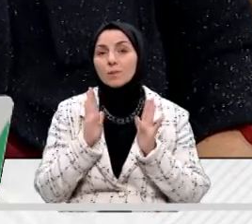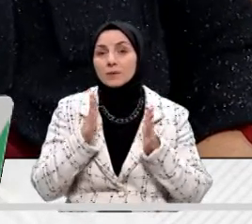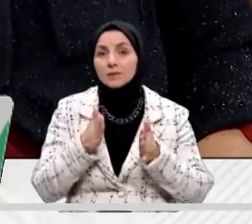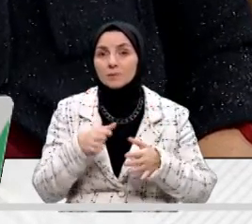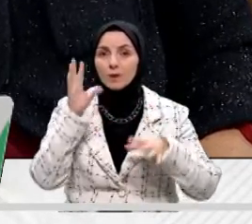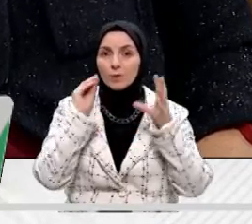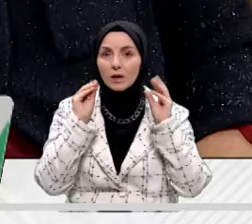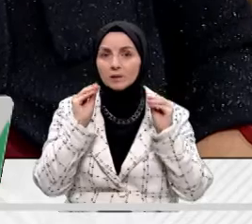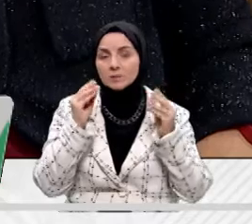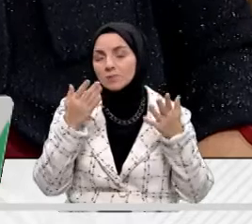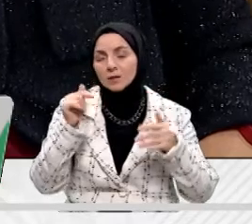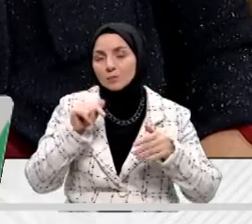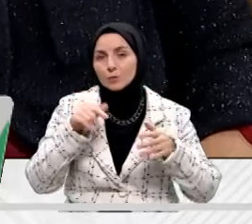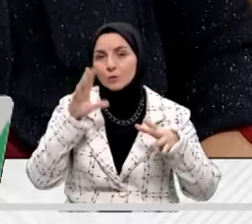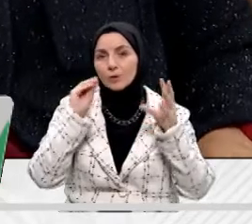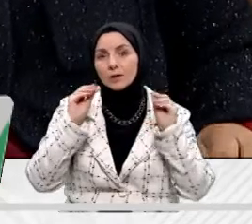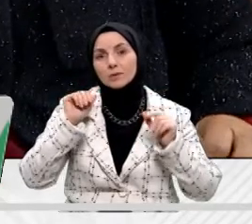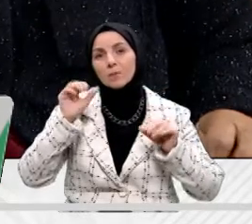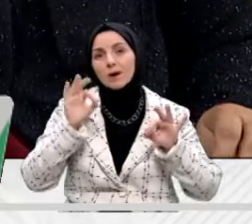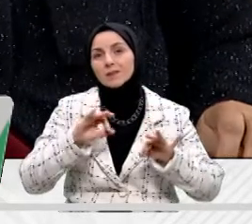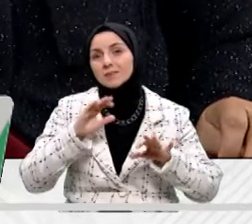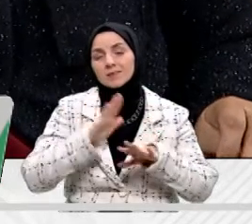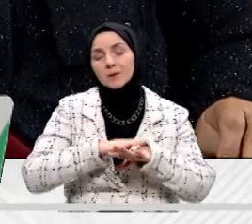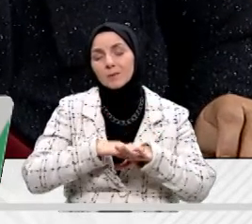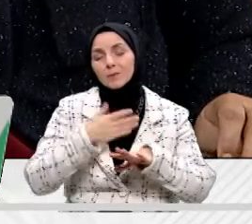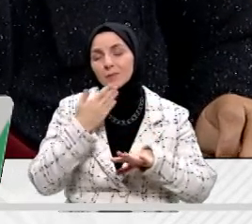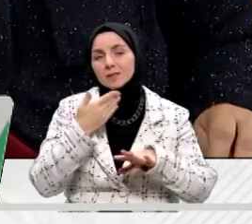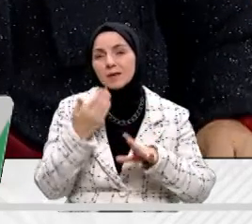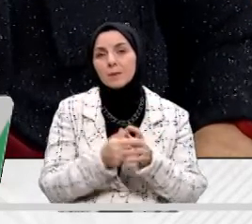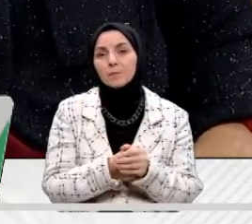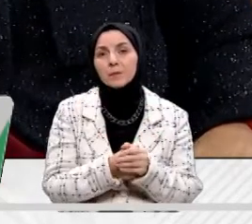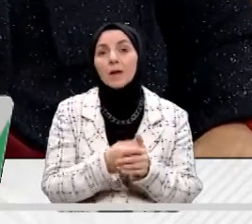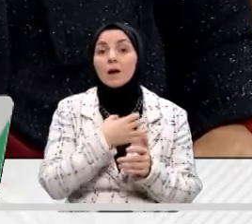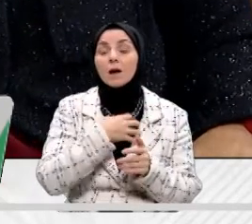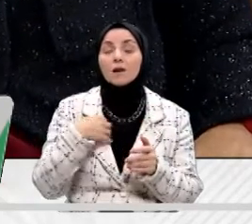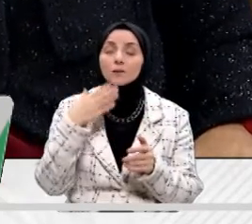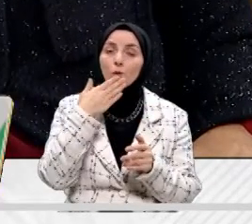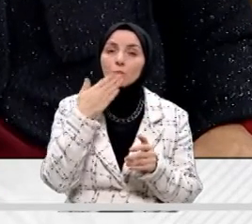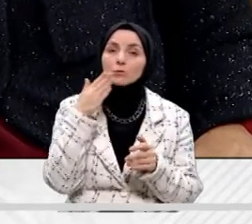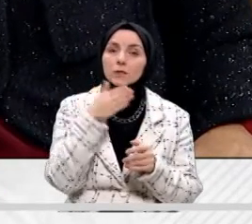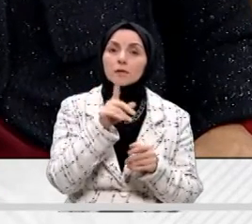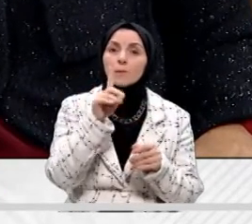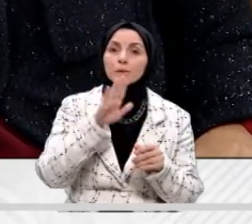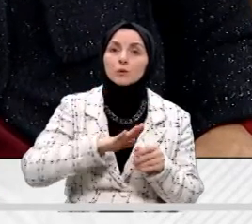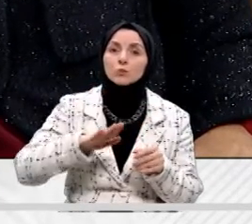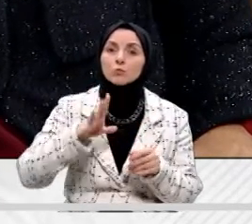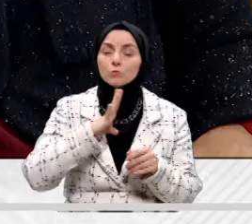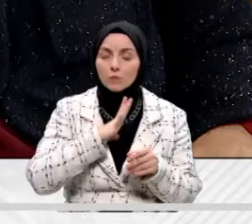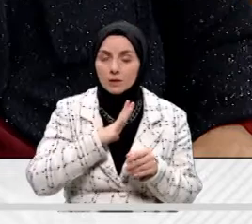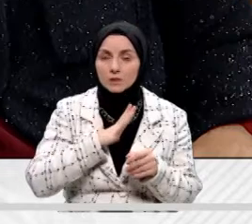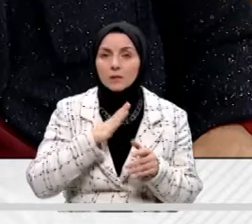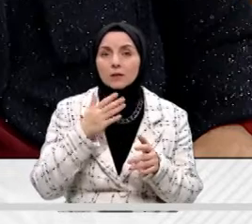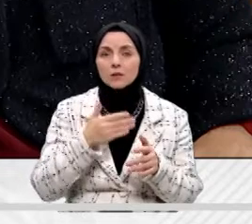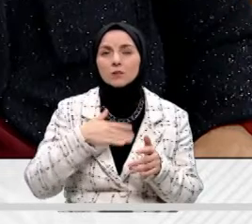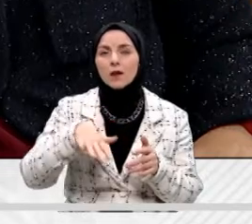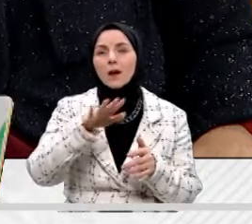Yani ne yapayım yani öğrendim yapayım artık Peki hocam ana sınıfından devam ediyorum ana sınıfına giden bir çocuğum var sınıfta herkese yardım etmeye çalışması öğretmene